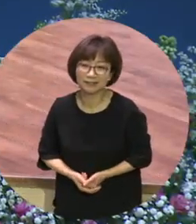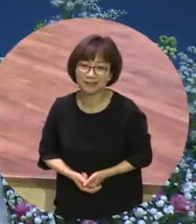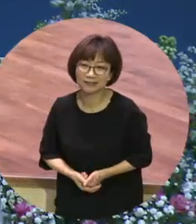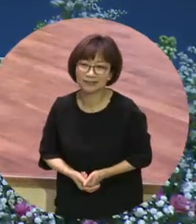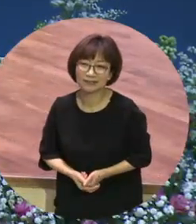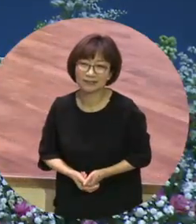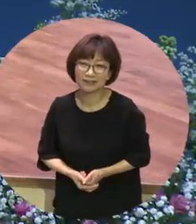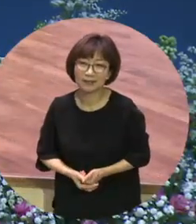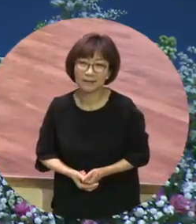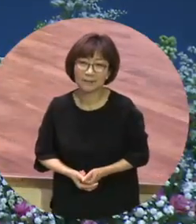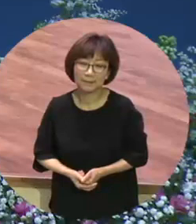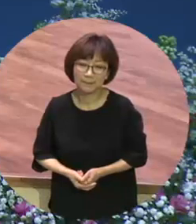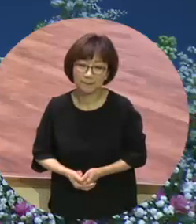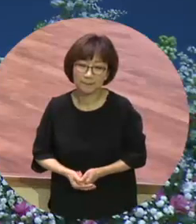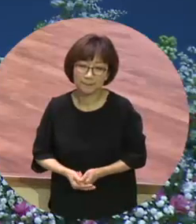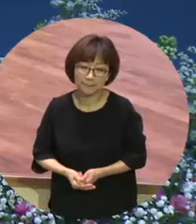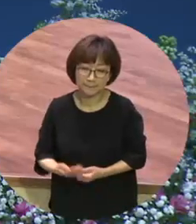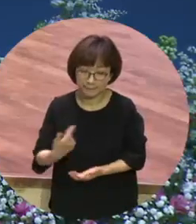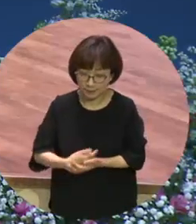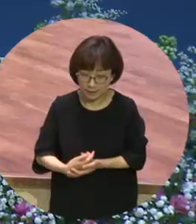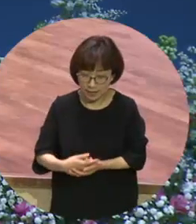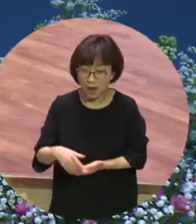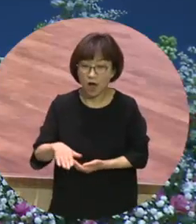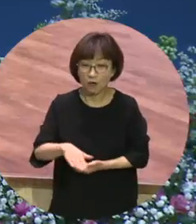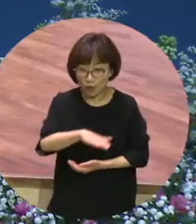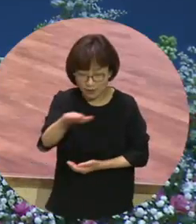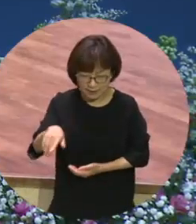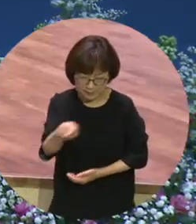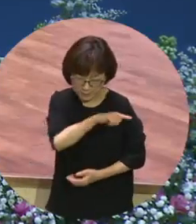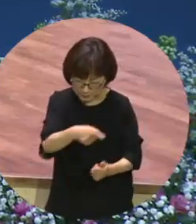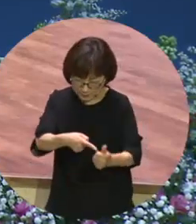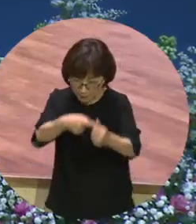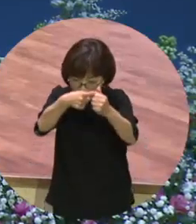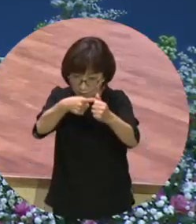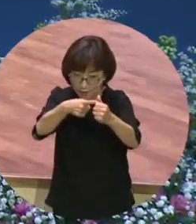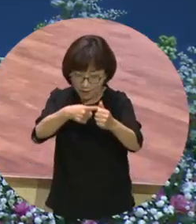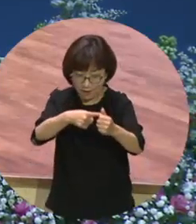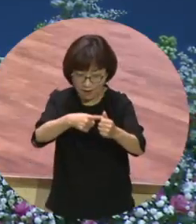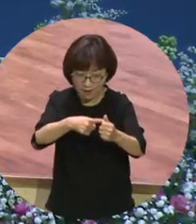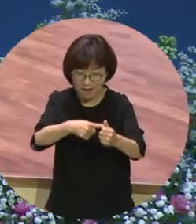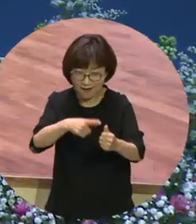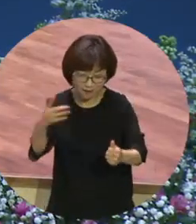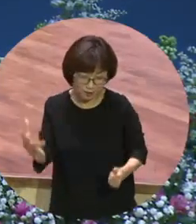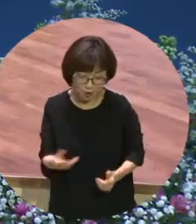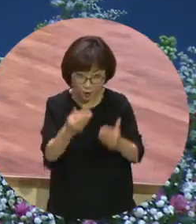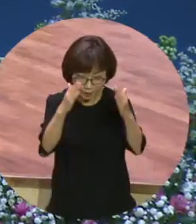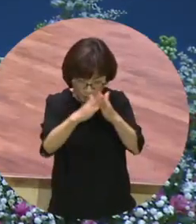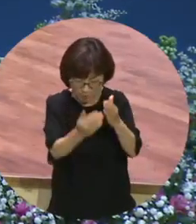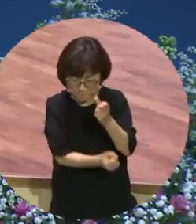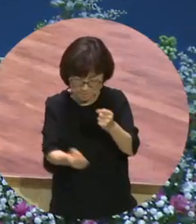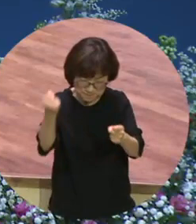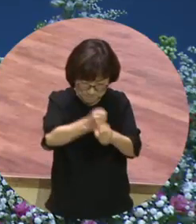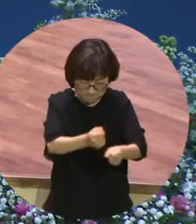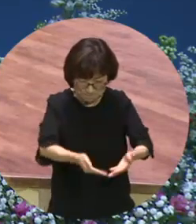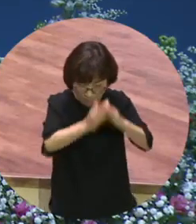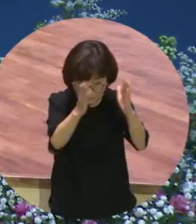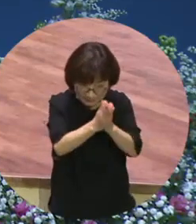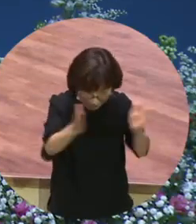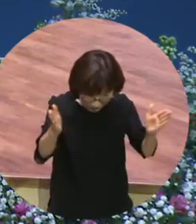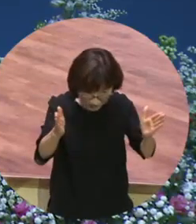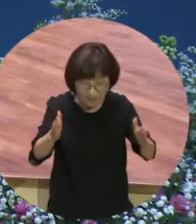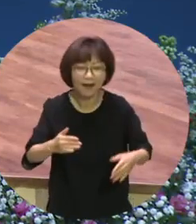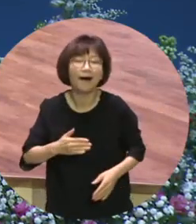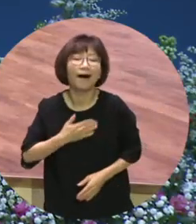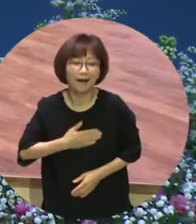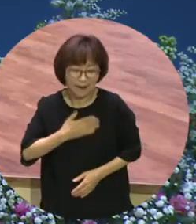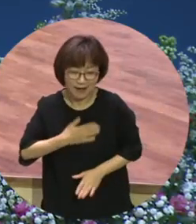너희들 우선순위를 정하고 성전을 재건한다고 하니 오늘부터는 내가 내게 복을 주리라. 복이 누구